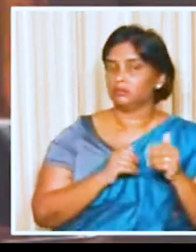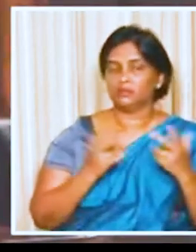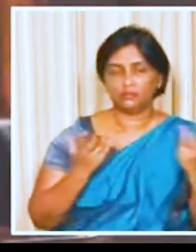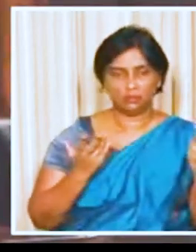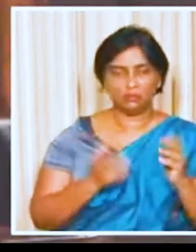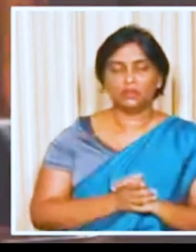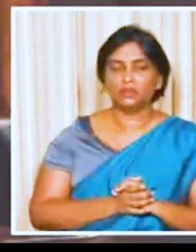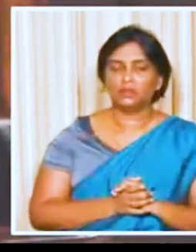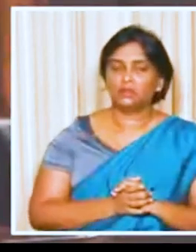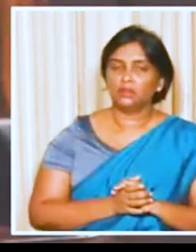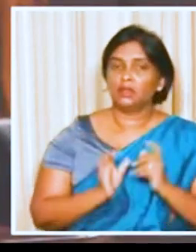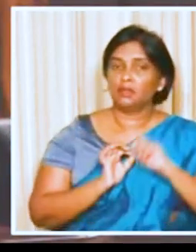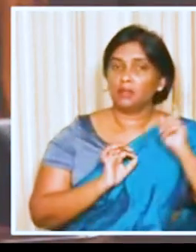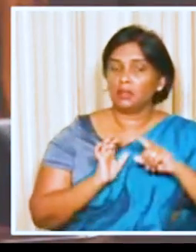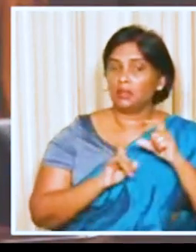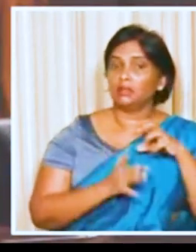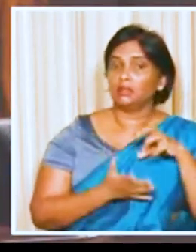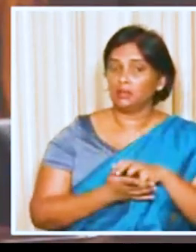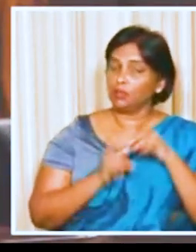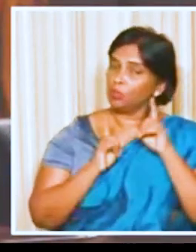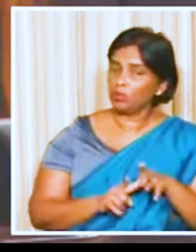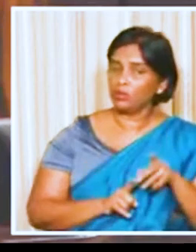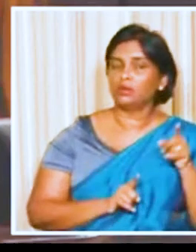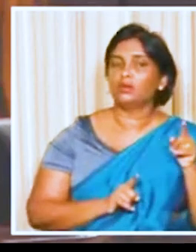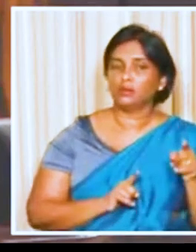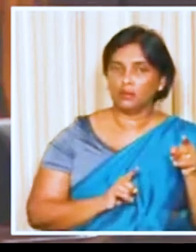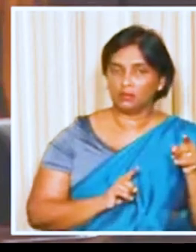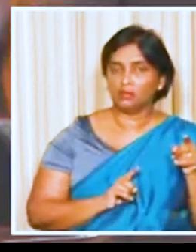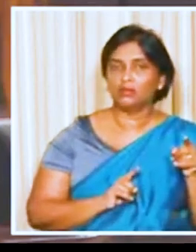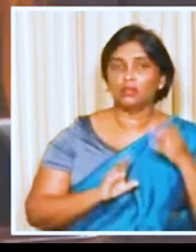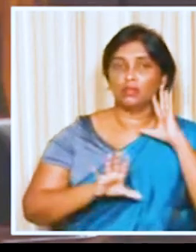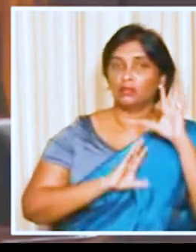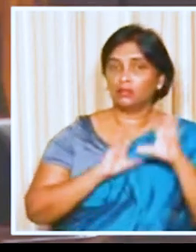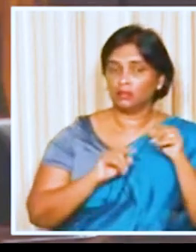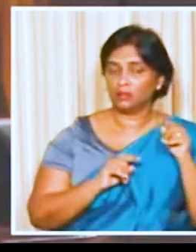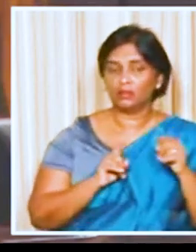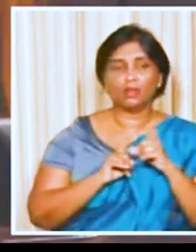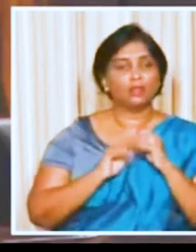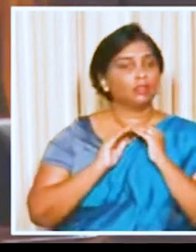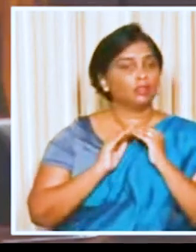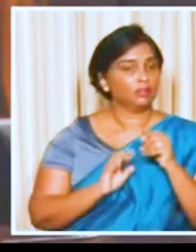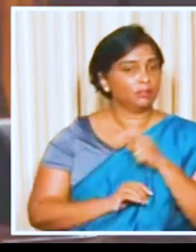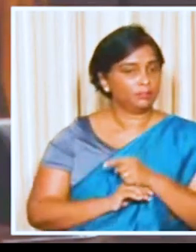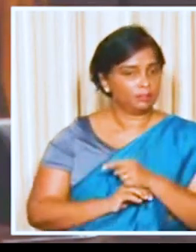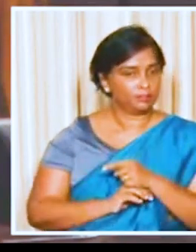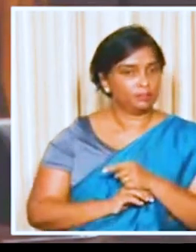தெரியாது, மட்டக்களப்பு மாவட்டத்திலே தகவல் திணைக்கழக அதிகாரி கிட்டத்தட்ட 10 வருடங்களுக்கு மேலாக ஒரே ஒரு அதிகாரி இருக்கின்றார்.